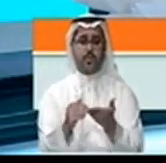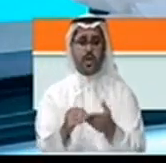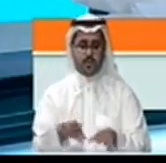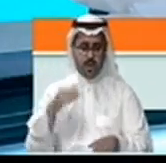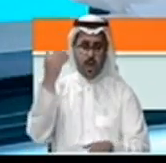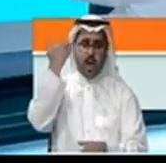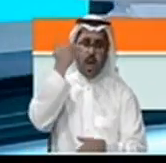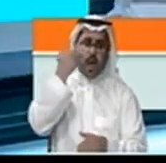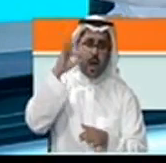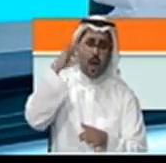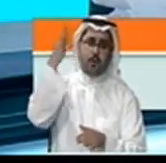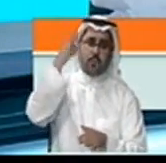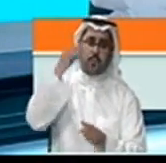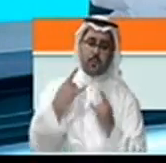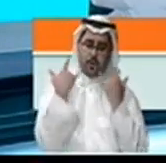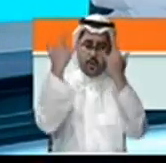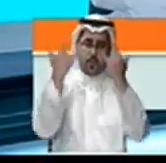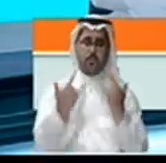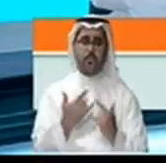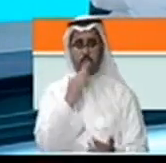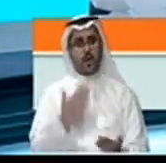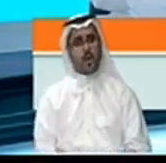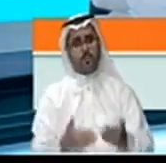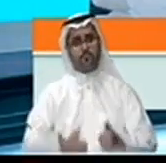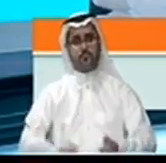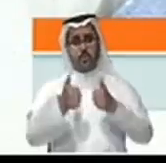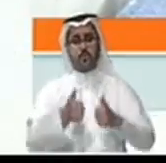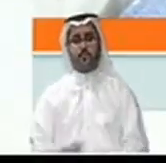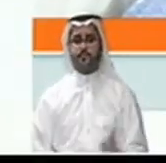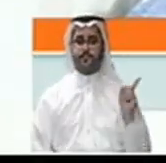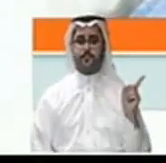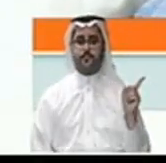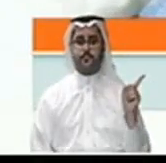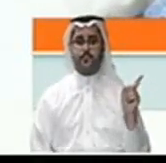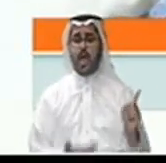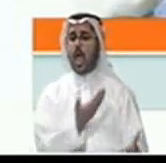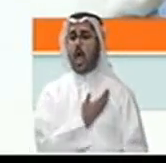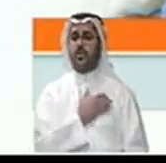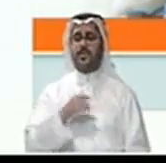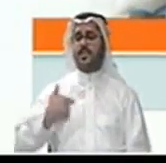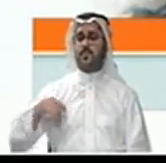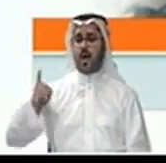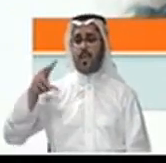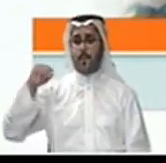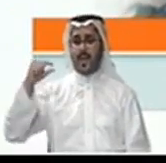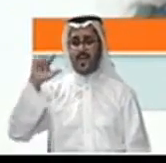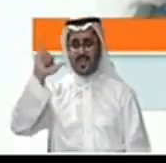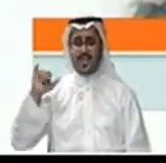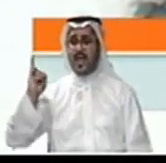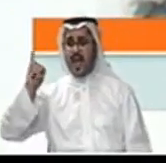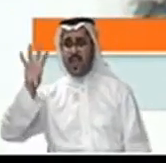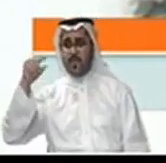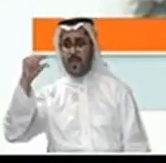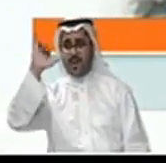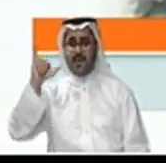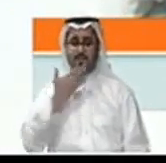جراحية عاجلة تكللت بالنجاح التام ولله الحمد. حاجي مهدي، الحمد لله على السلامة. الحمد لله